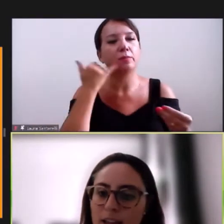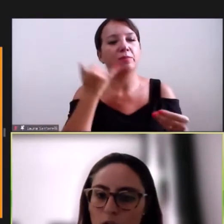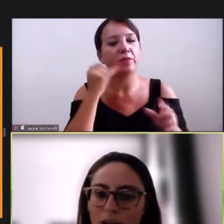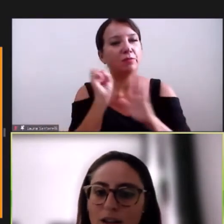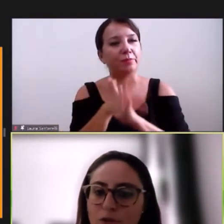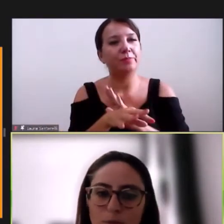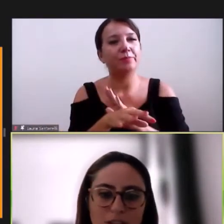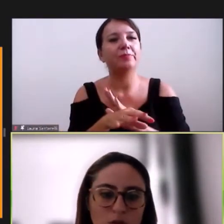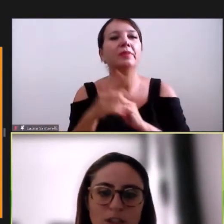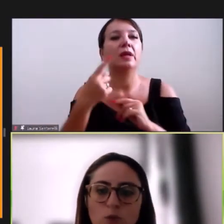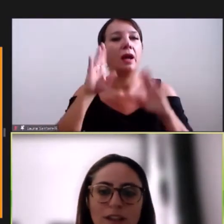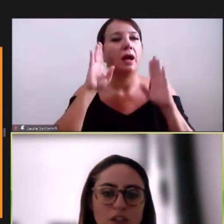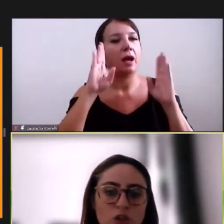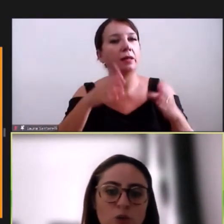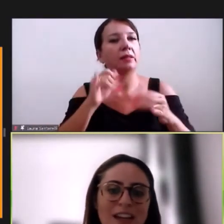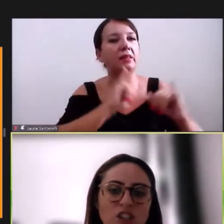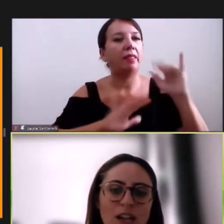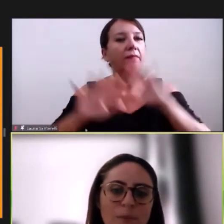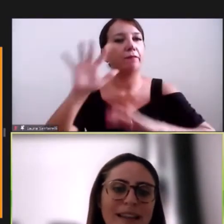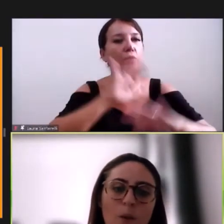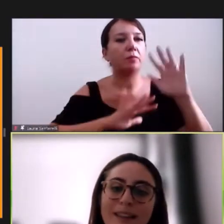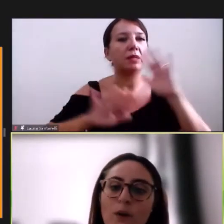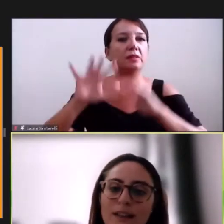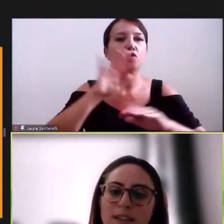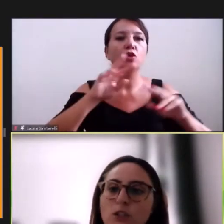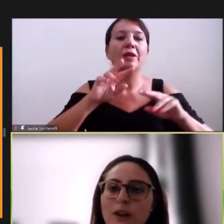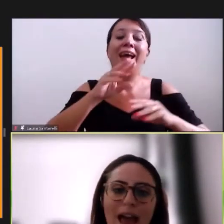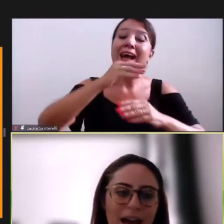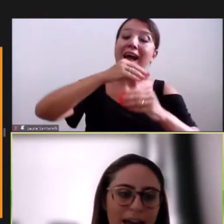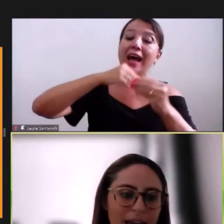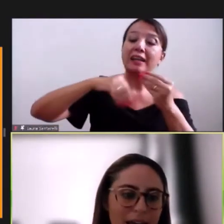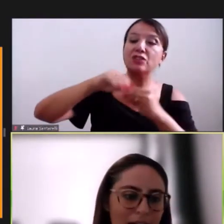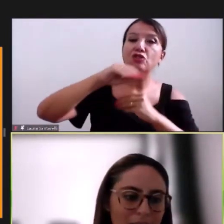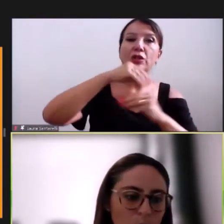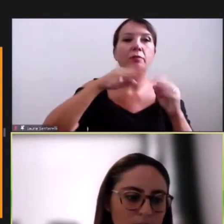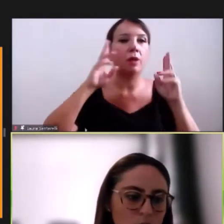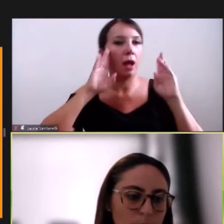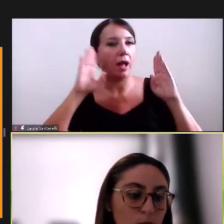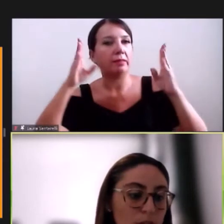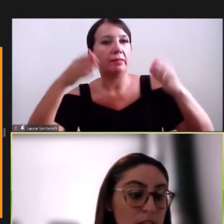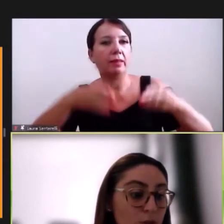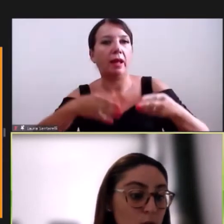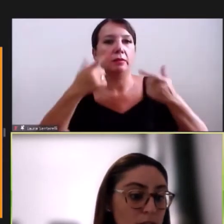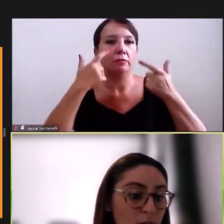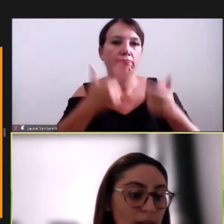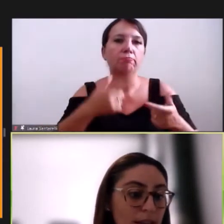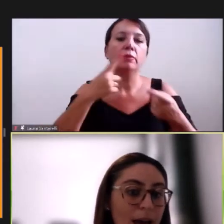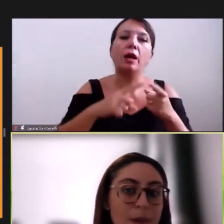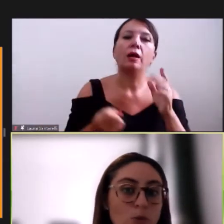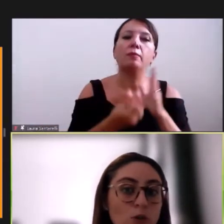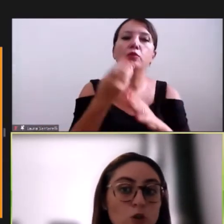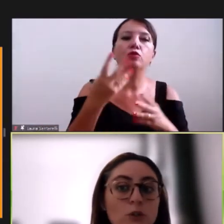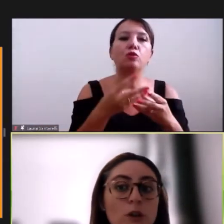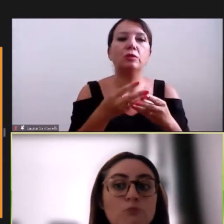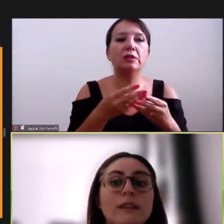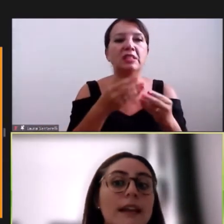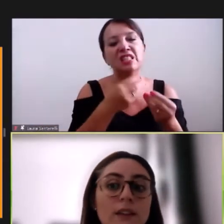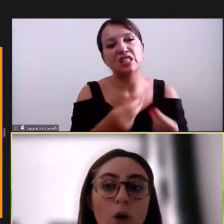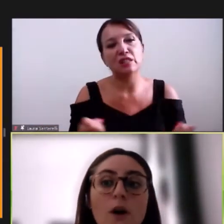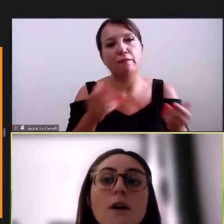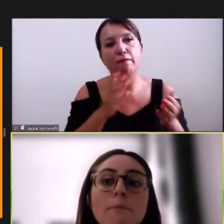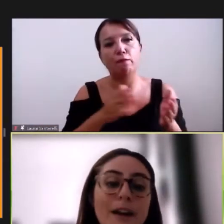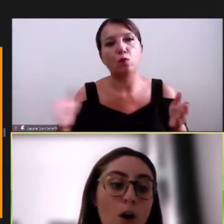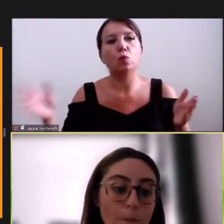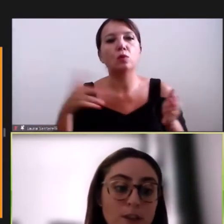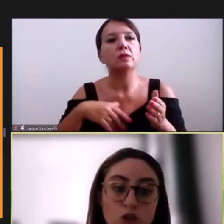è attento alle informazioni sulla riciclabilità e guarda con attenzione anche all'acquisto di prodotti sfusi. Quindi abbiamo un consumatore più